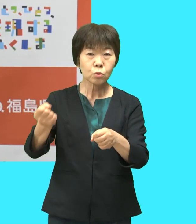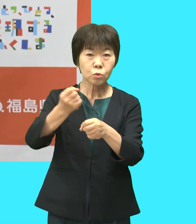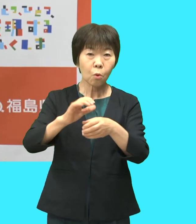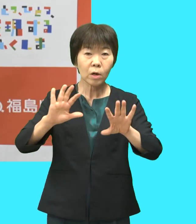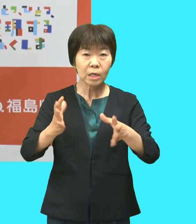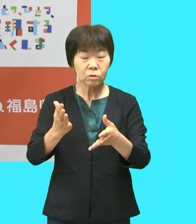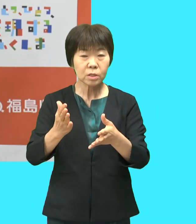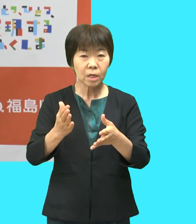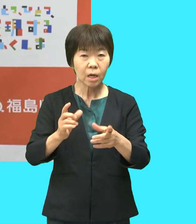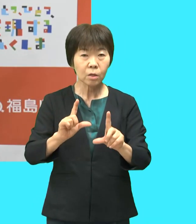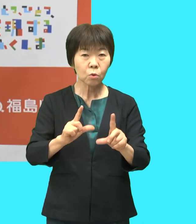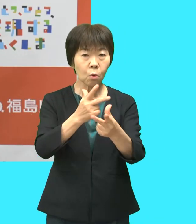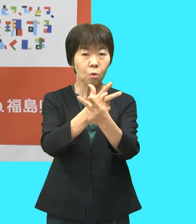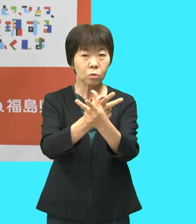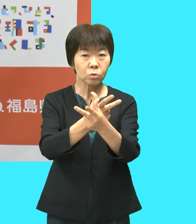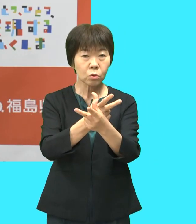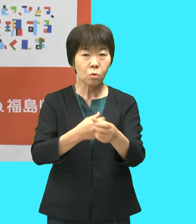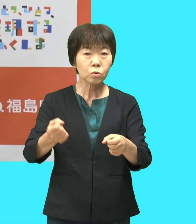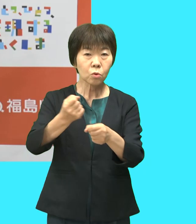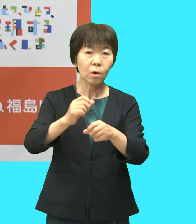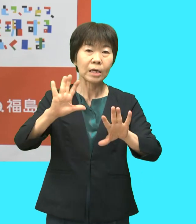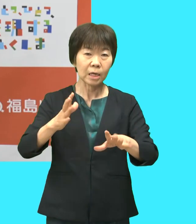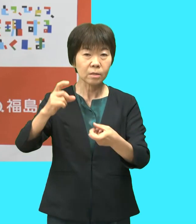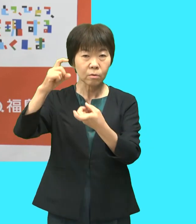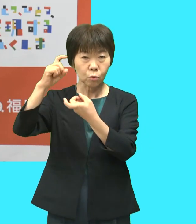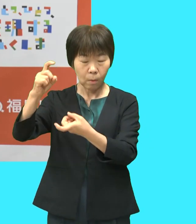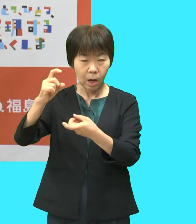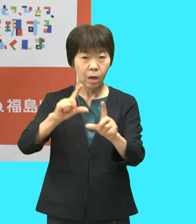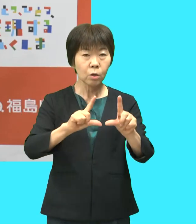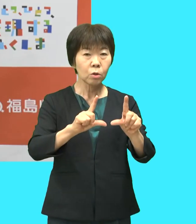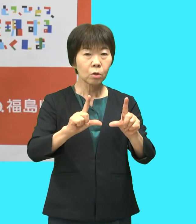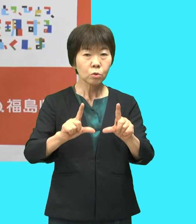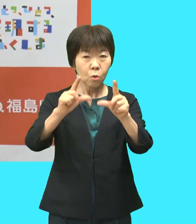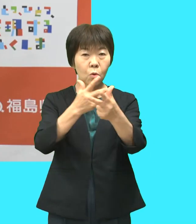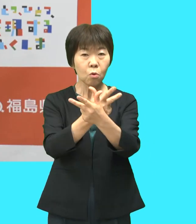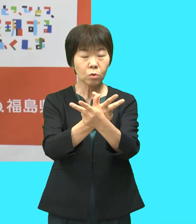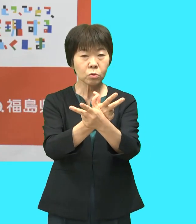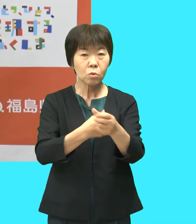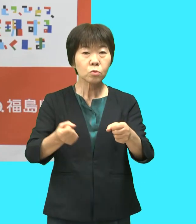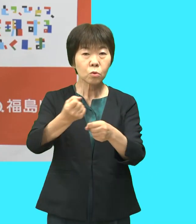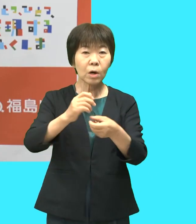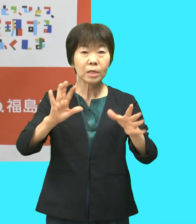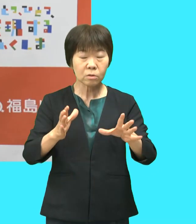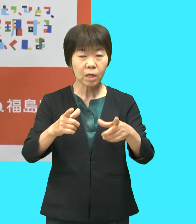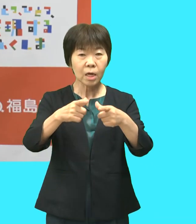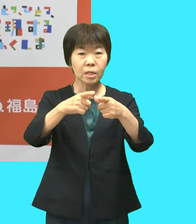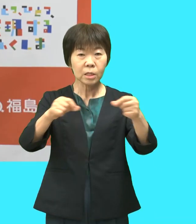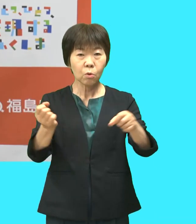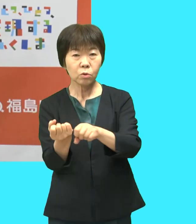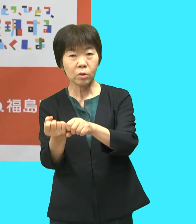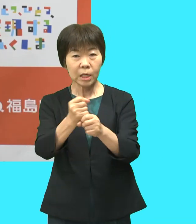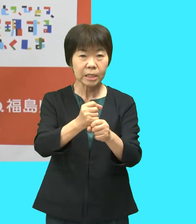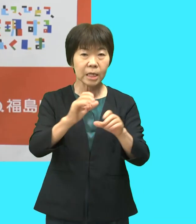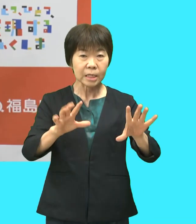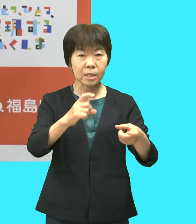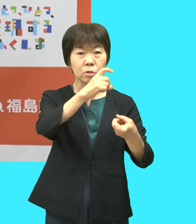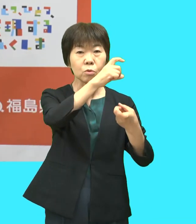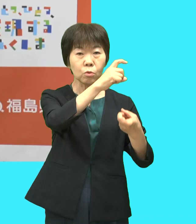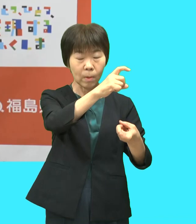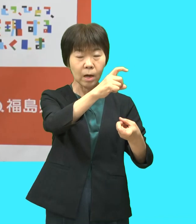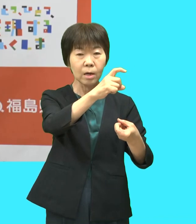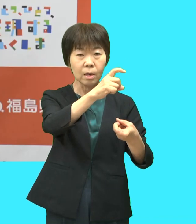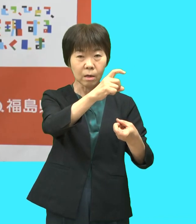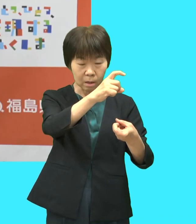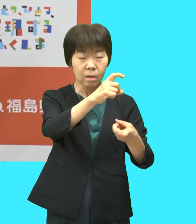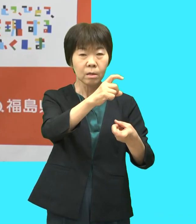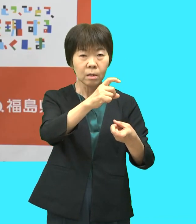して東北の復興なし、東北の復興なくして日本の再生なし、